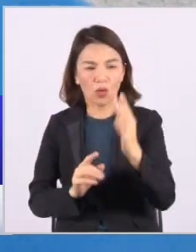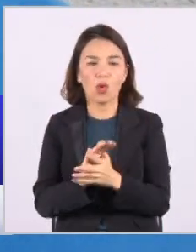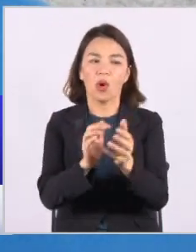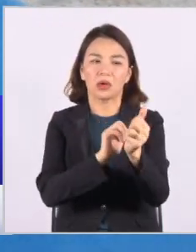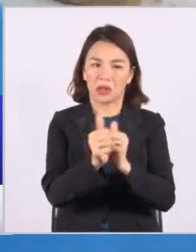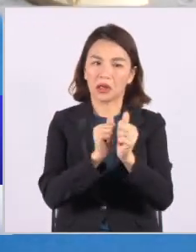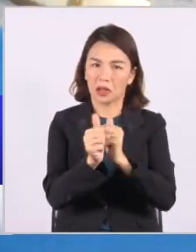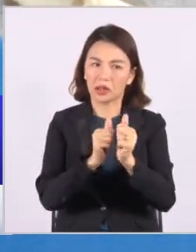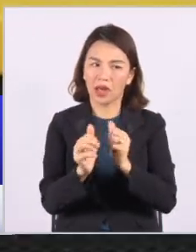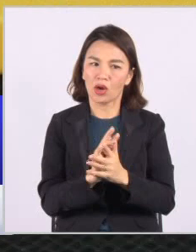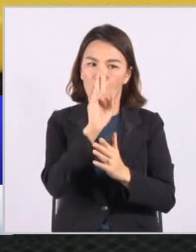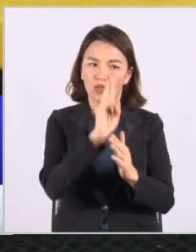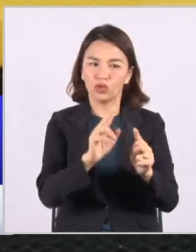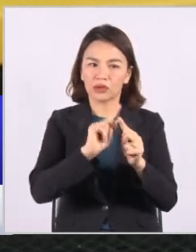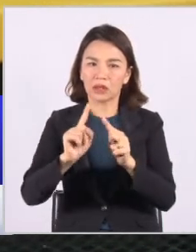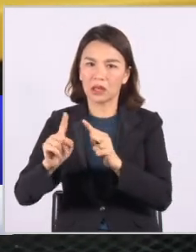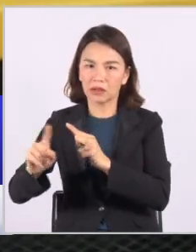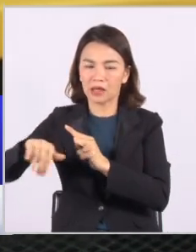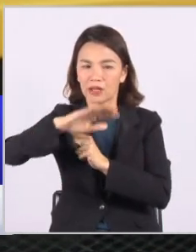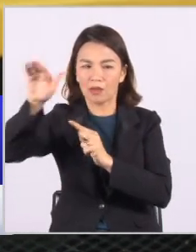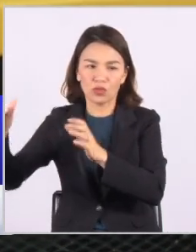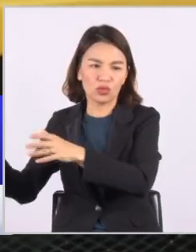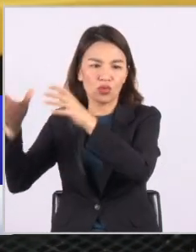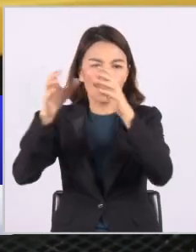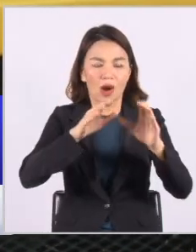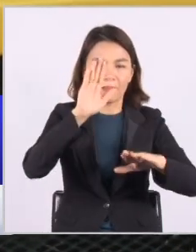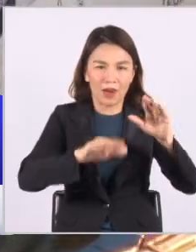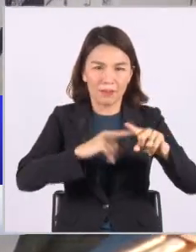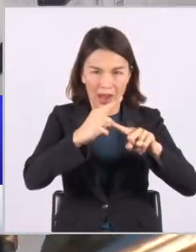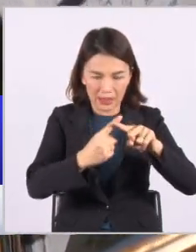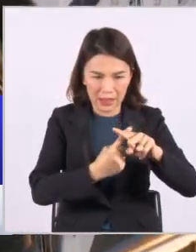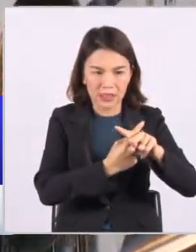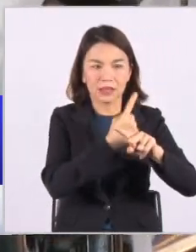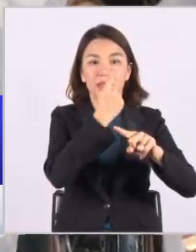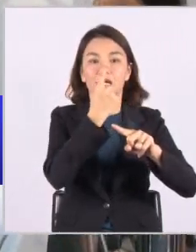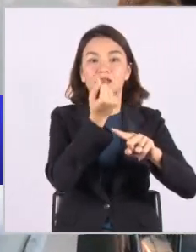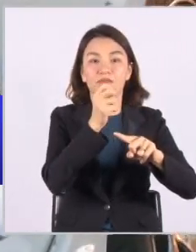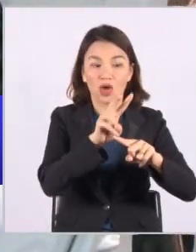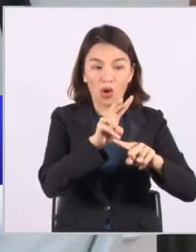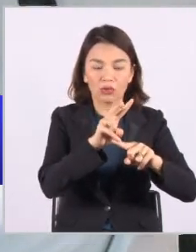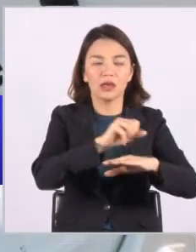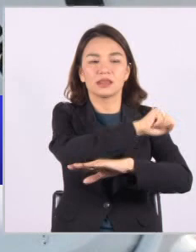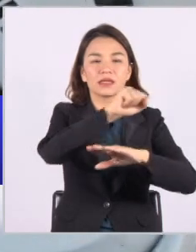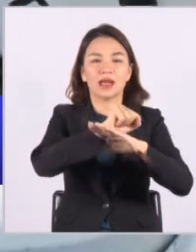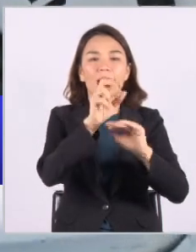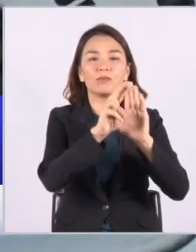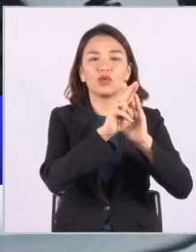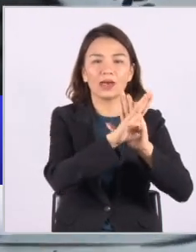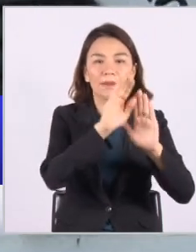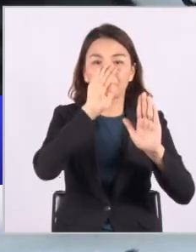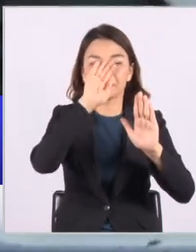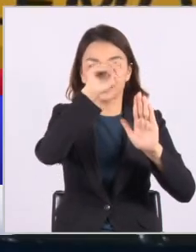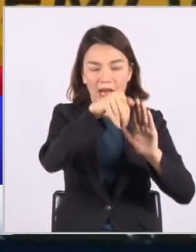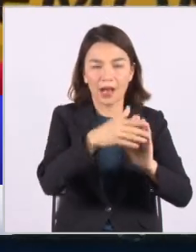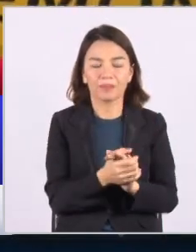ก่อนที่ทุกรุ่นจะมาพร้อมกันอีกครั้งกลางเดือนธันวาคมที่เดิมก็คือที่สนามช้างเดี๋ยวรูปแบบการแข่งขันเหมือนเดิมในปี2022